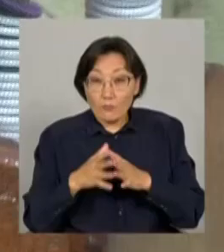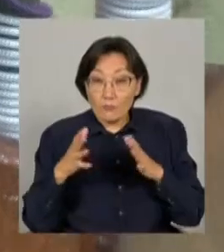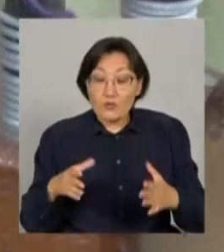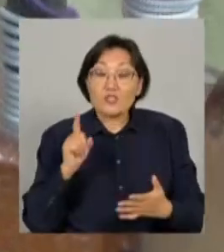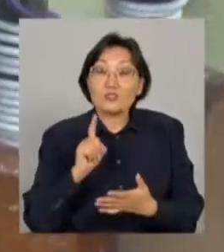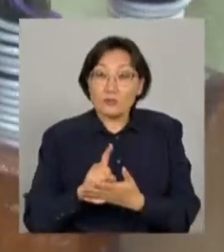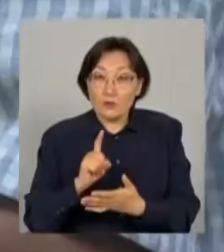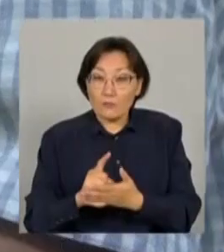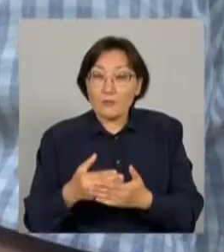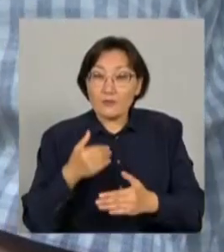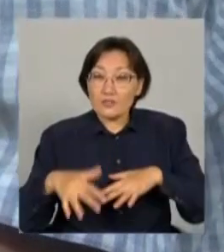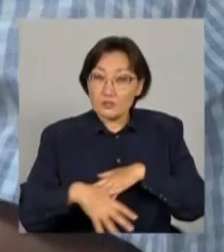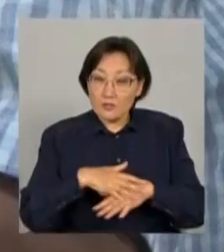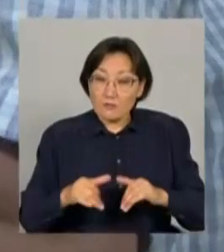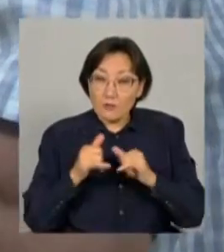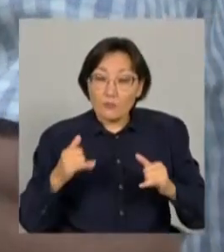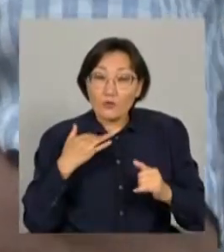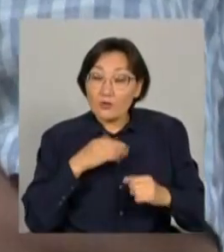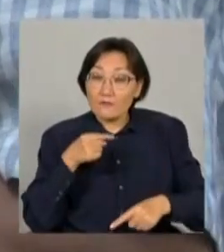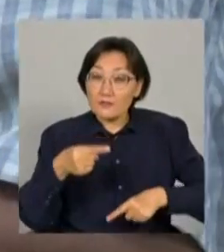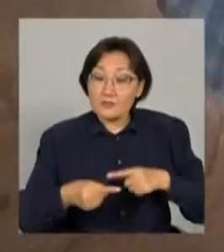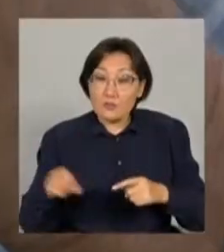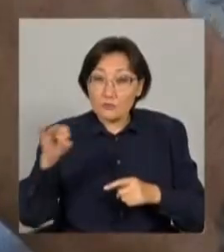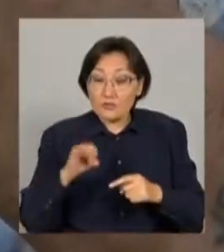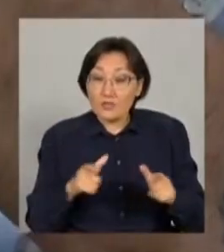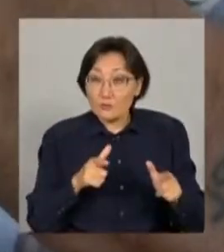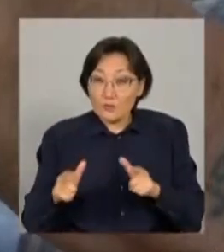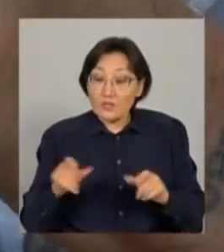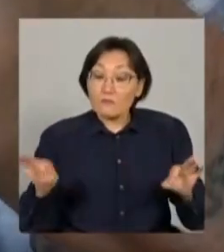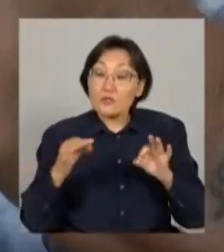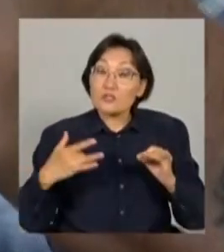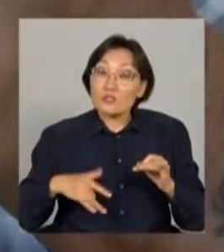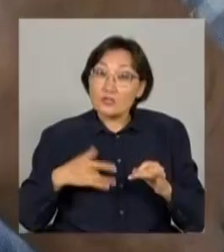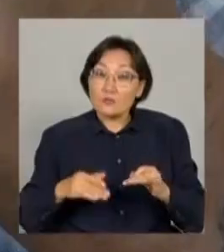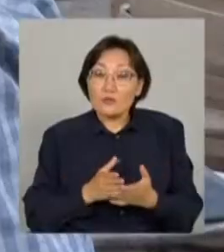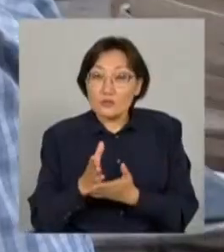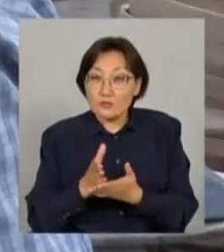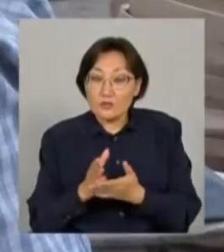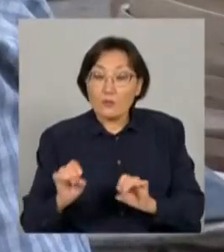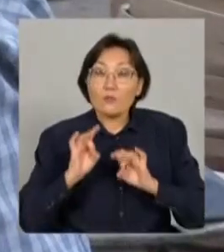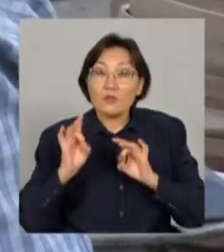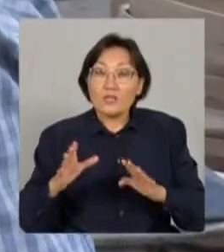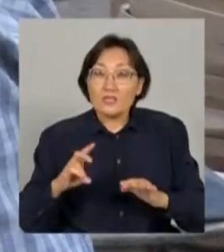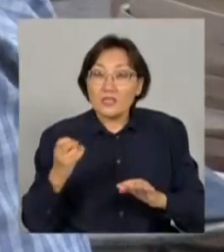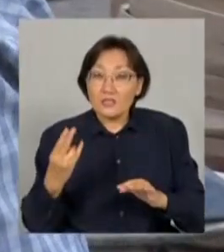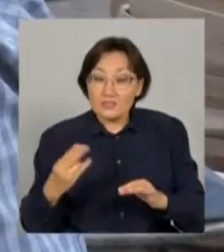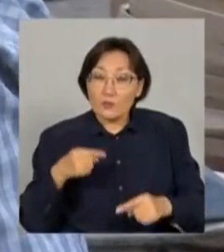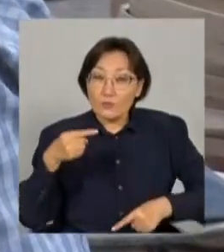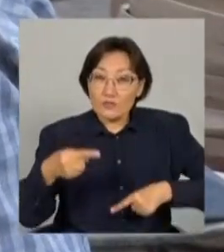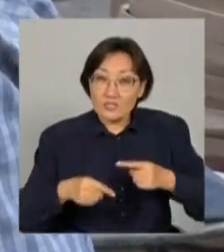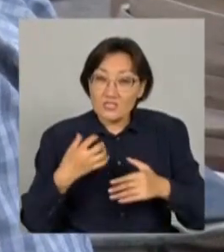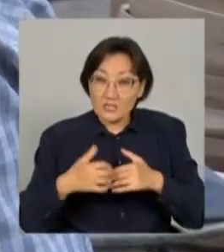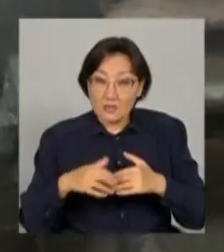перед нацией. Мы хотим развивать многовековую историю изготовления музыкальных инструментов и служить популяризации национального наследия